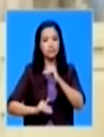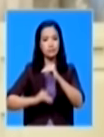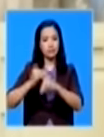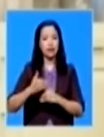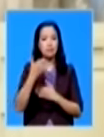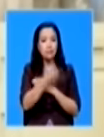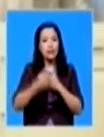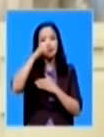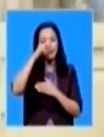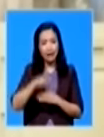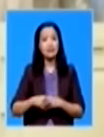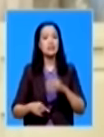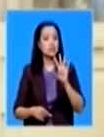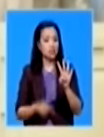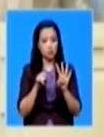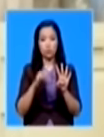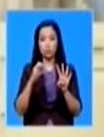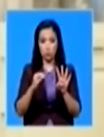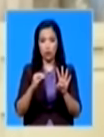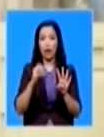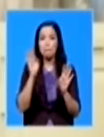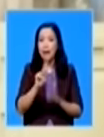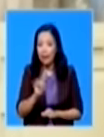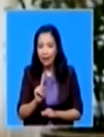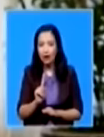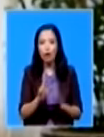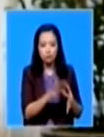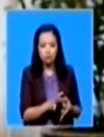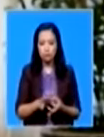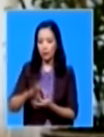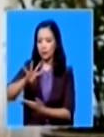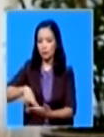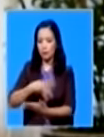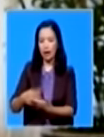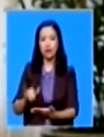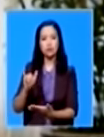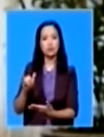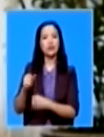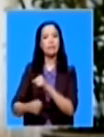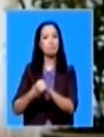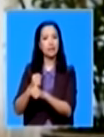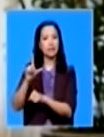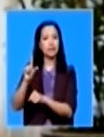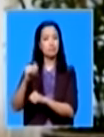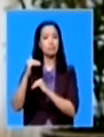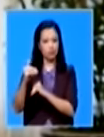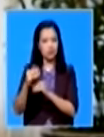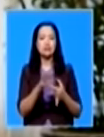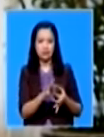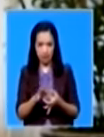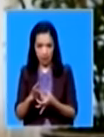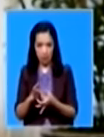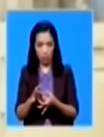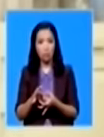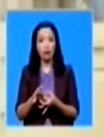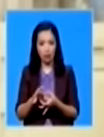ย 4.0 เนี่ย Thailand 4.0 เนี่ยมันจะต้องสอดรับกับยุทธศาสตร์20ปีนี่คือความสำคัญของยุทธศาสตร์ชาติ20ปีเพราะมันต้องพัฒนา20ปีต่อไปแ